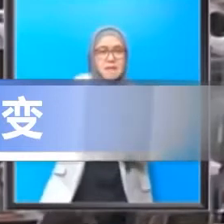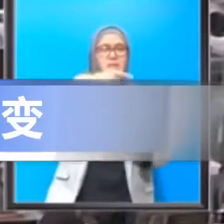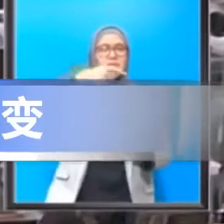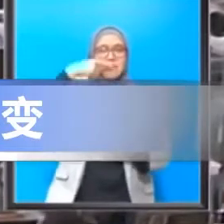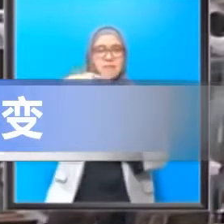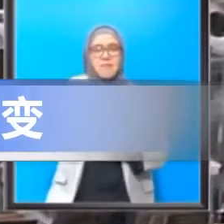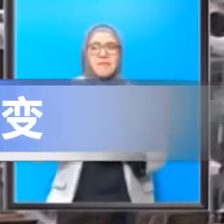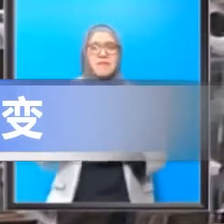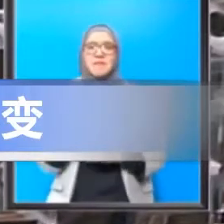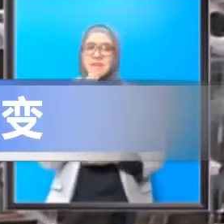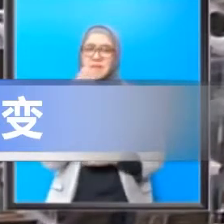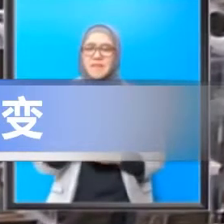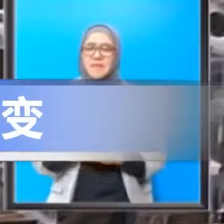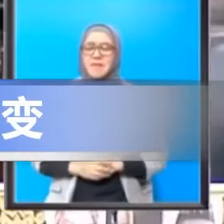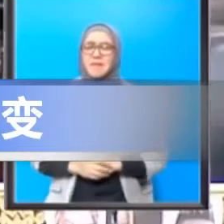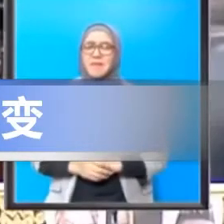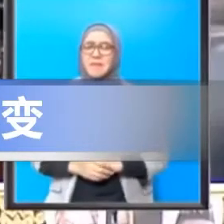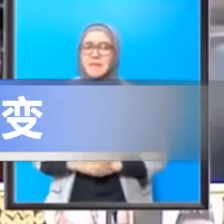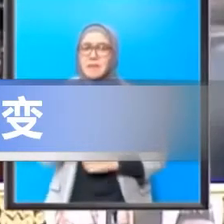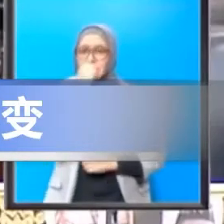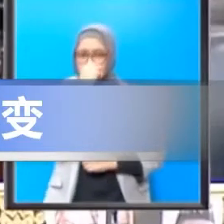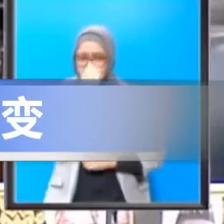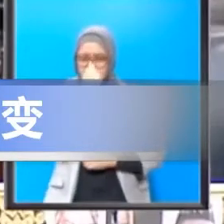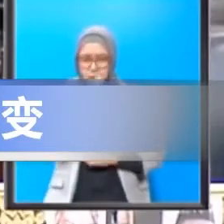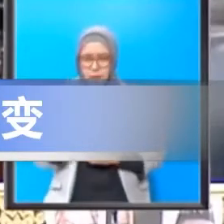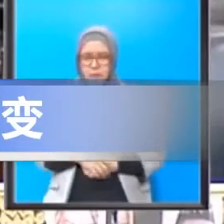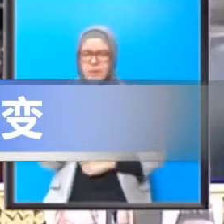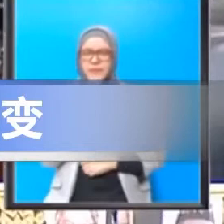经涵盖运输和储存等费用，无需再